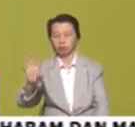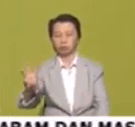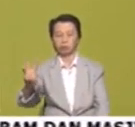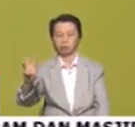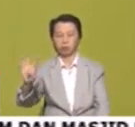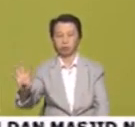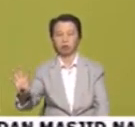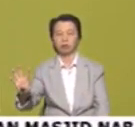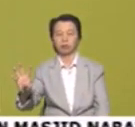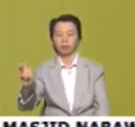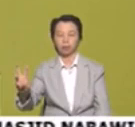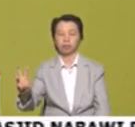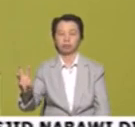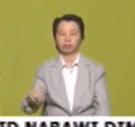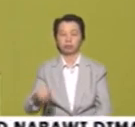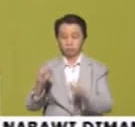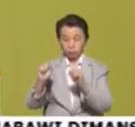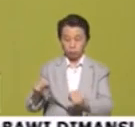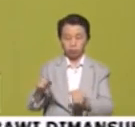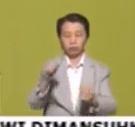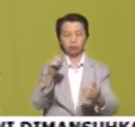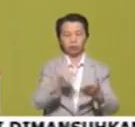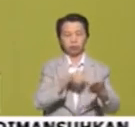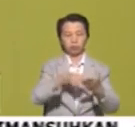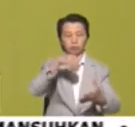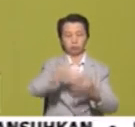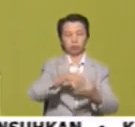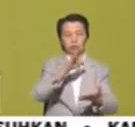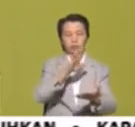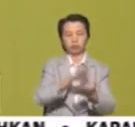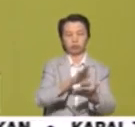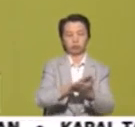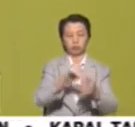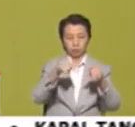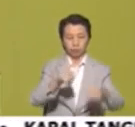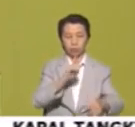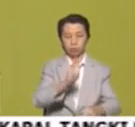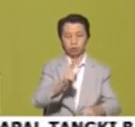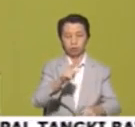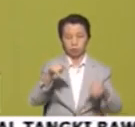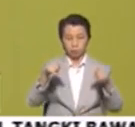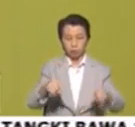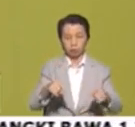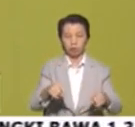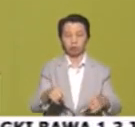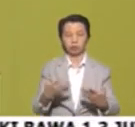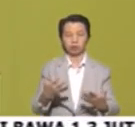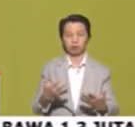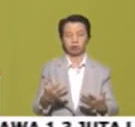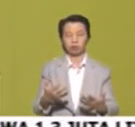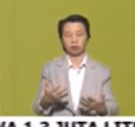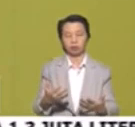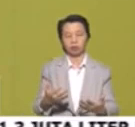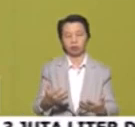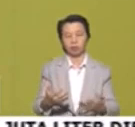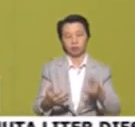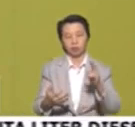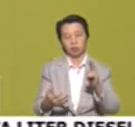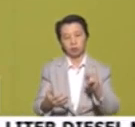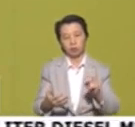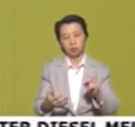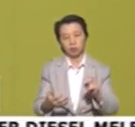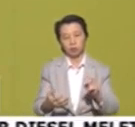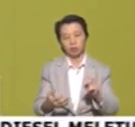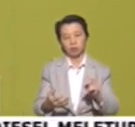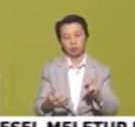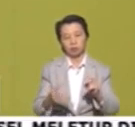6,446. Bagi yang layak mengundi di Sekolah Agama Tun Hussein On Pelintung ini iaitu seramai 6,104